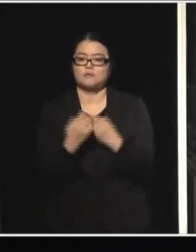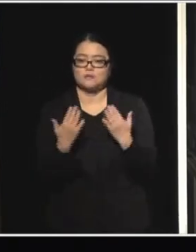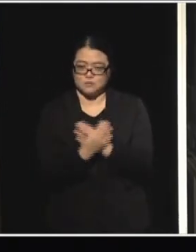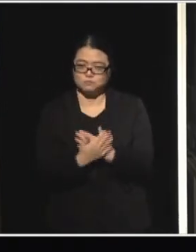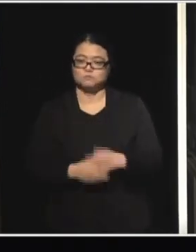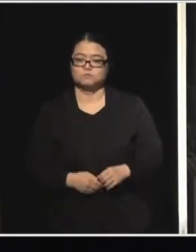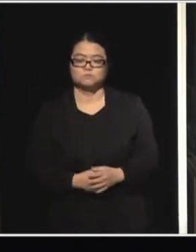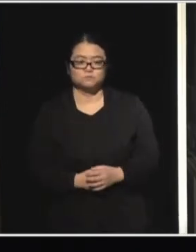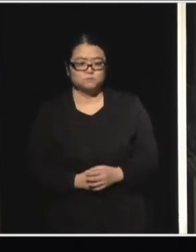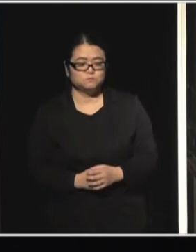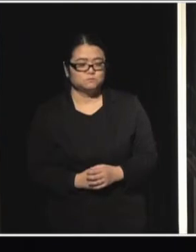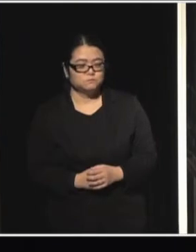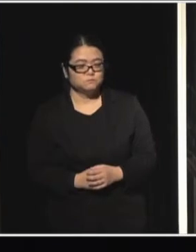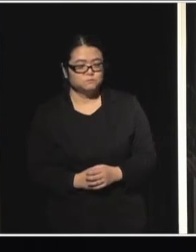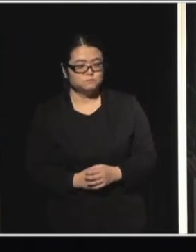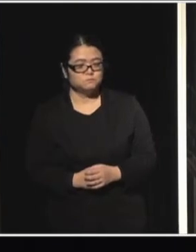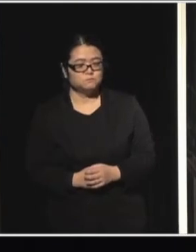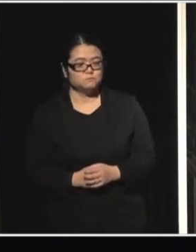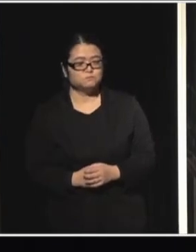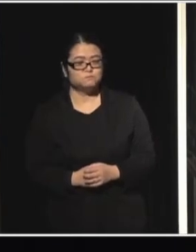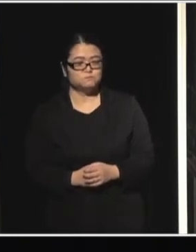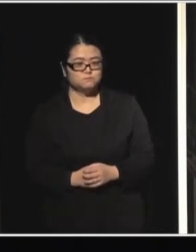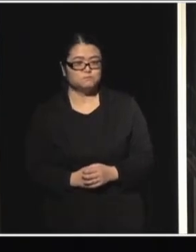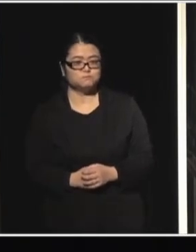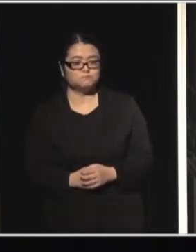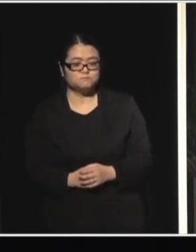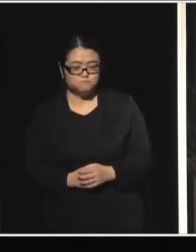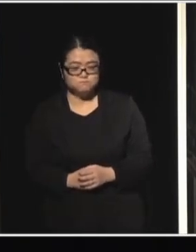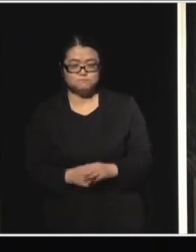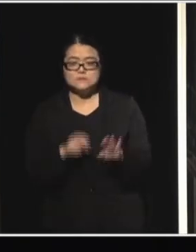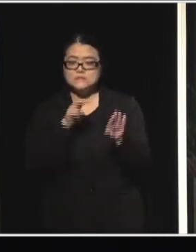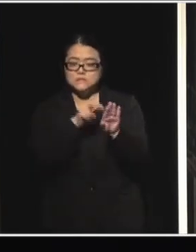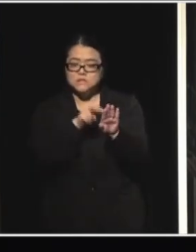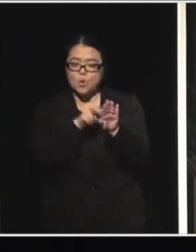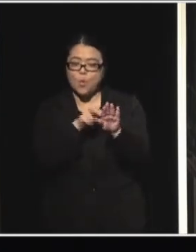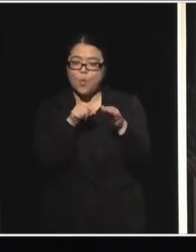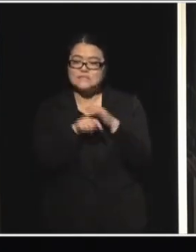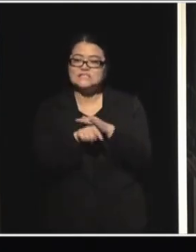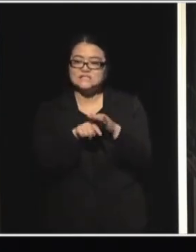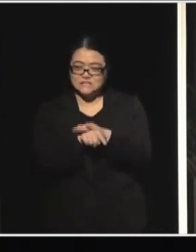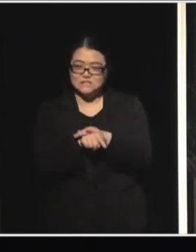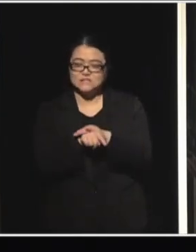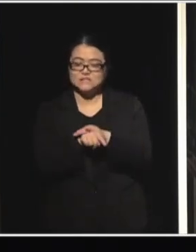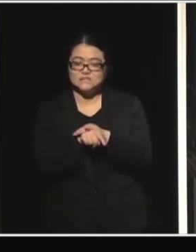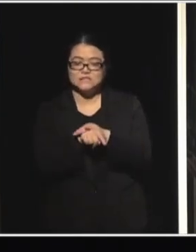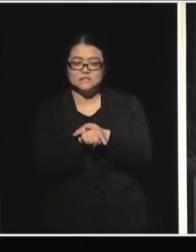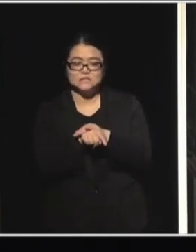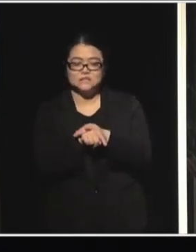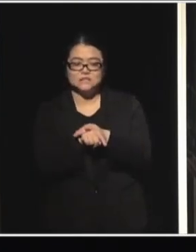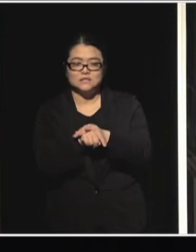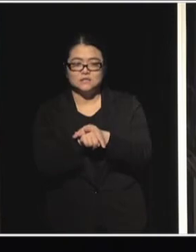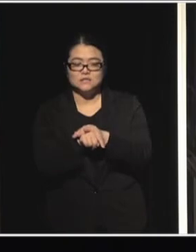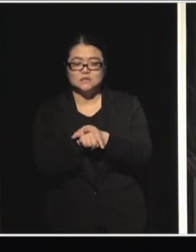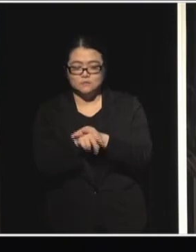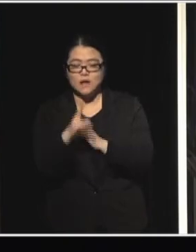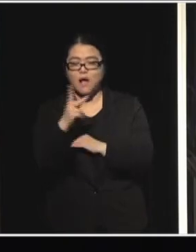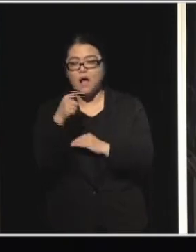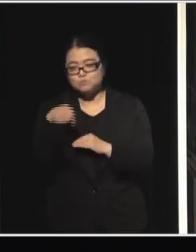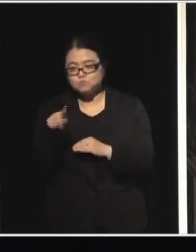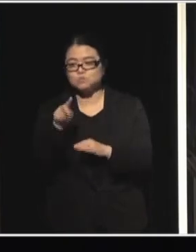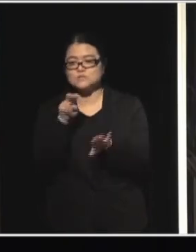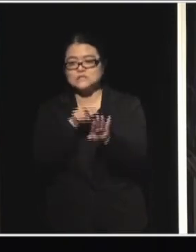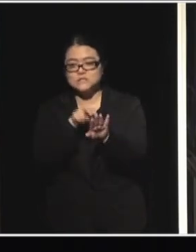アン者さん後治療に関する因子ということでがんの治療と言いますと手術や放射線や